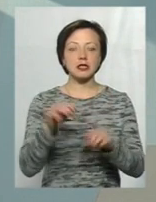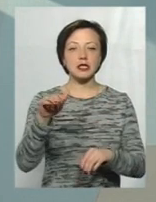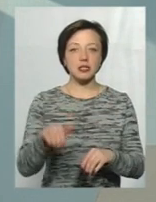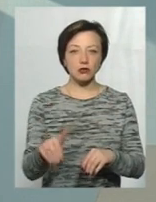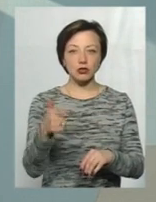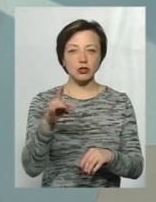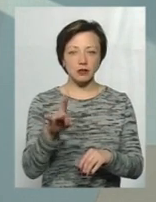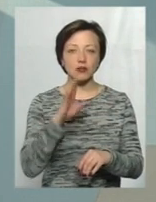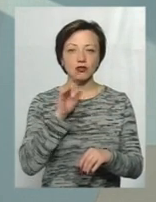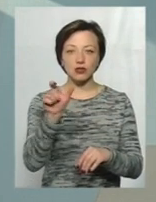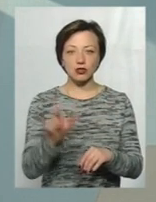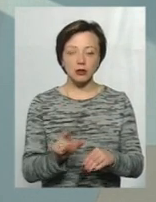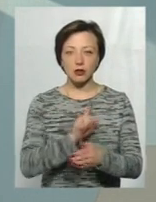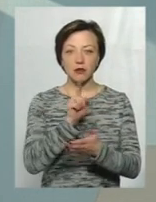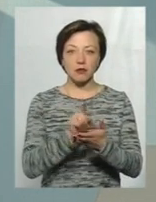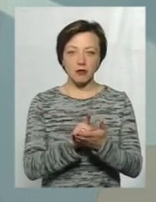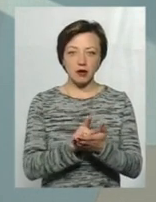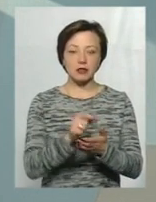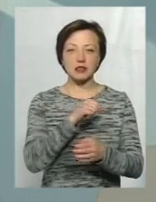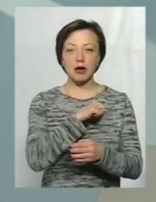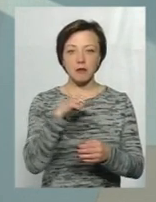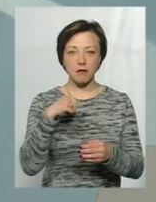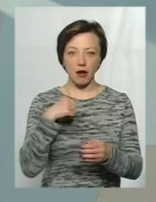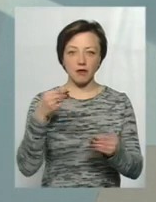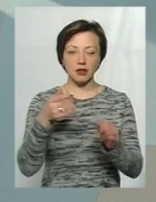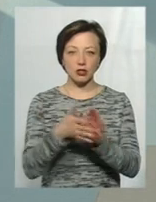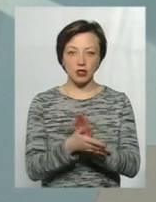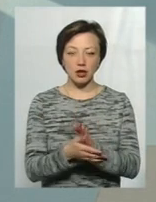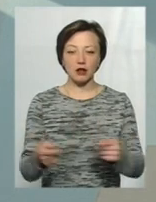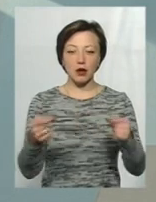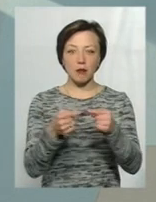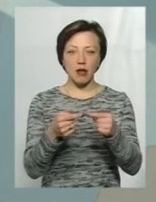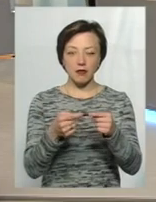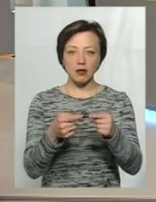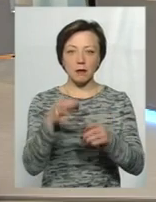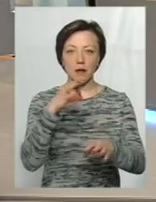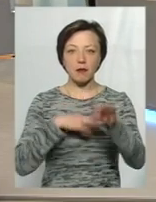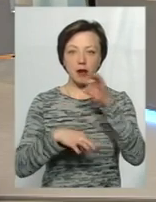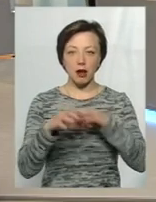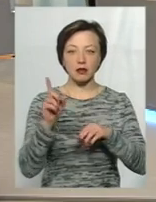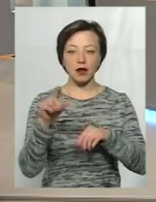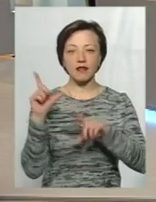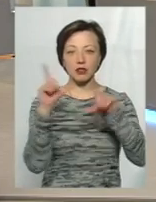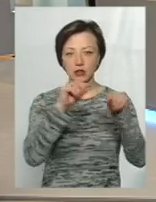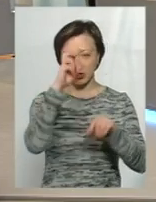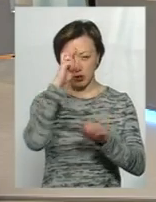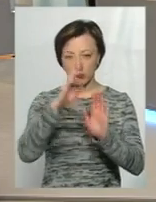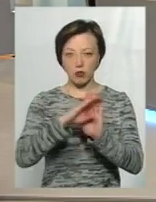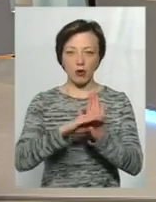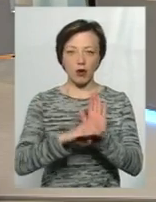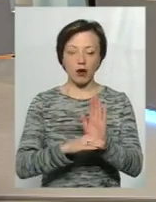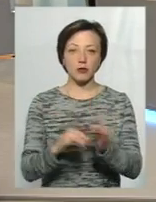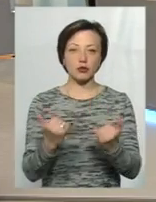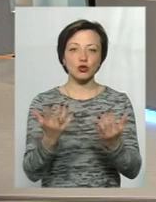тисяч гривень жінка сама витрачає на певні препарати, навіть їдучи на державну програму. І